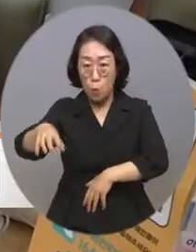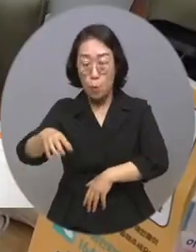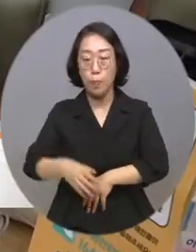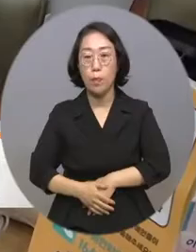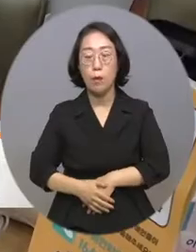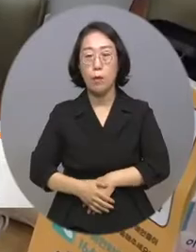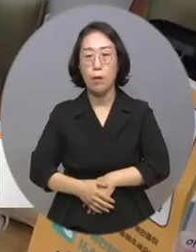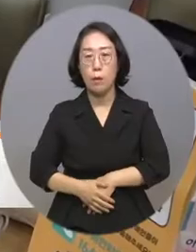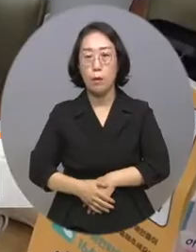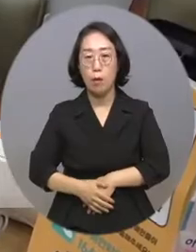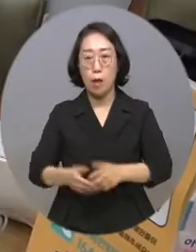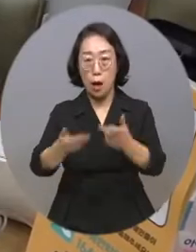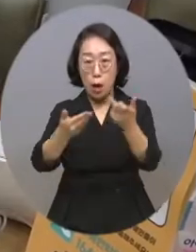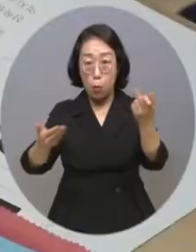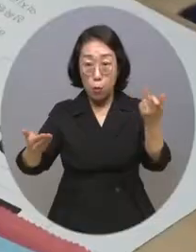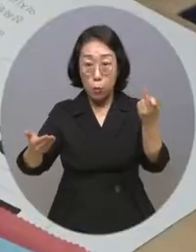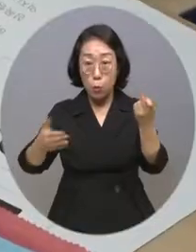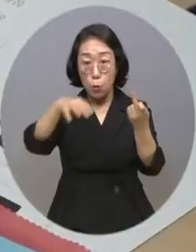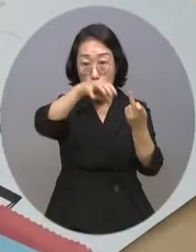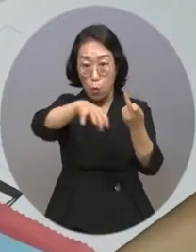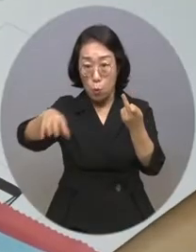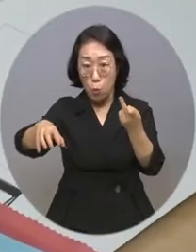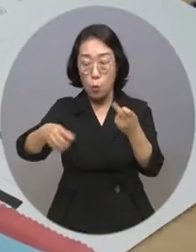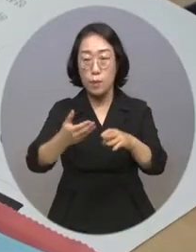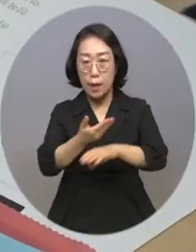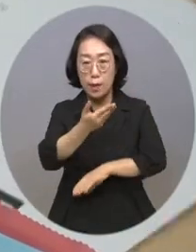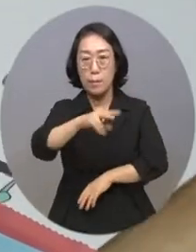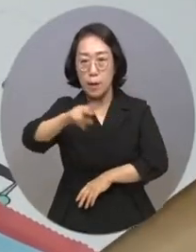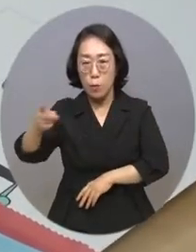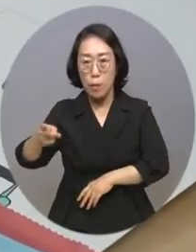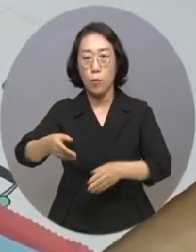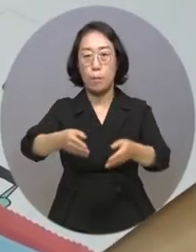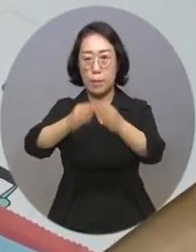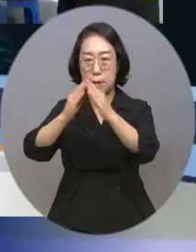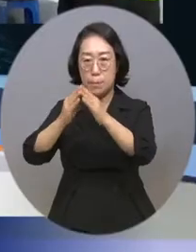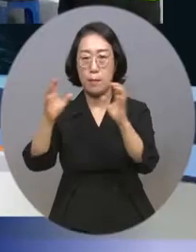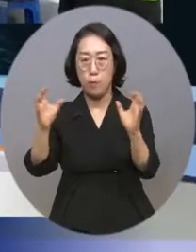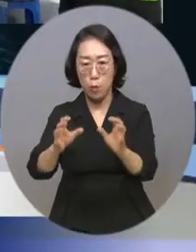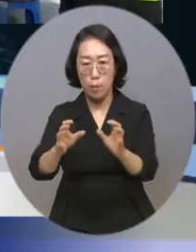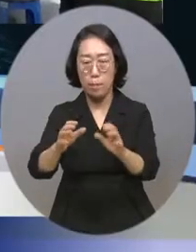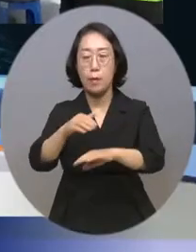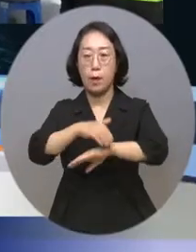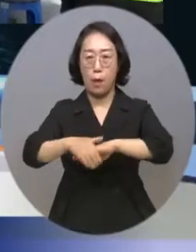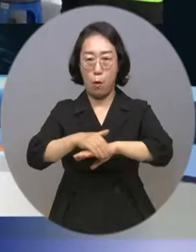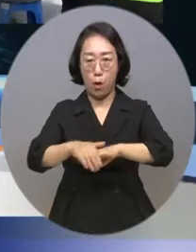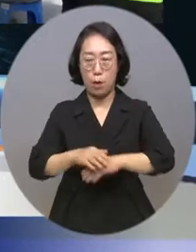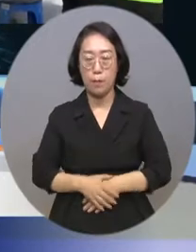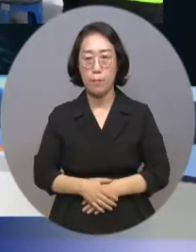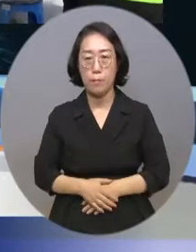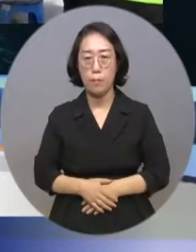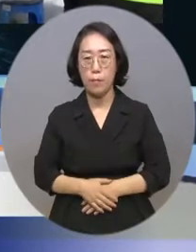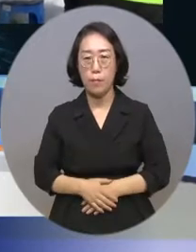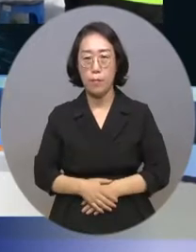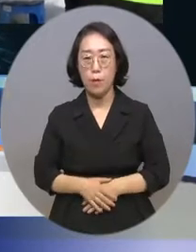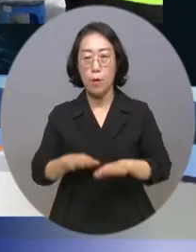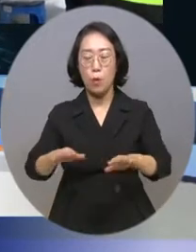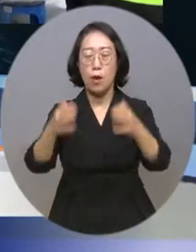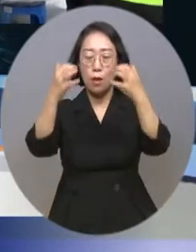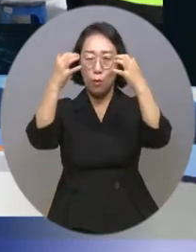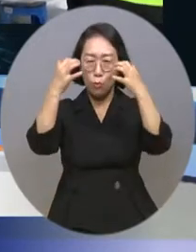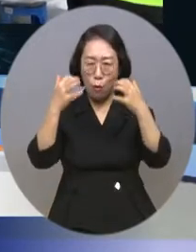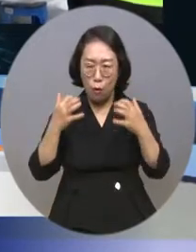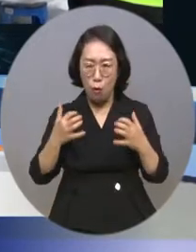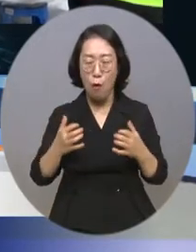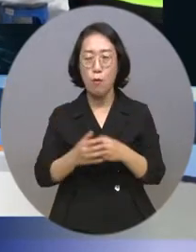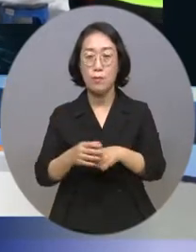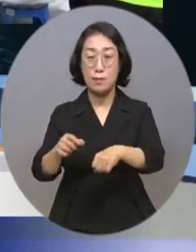태백시를 제외한 도내 나머지 지자체에서도 열릴 예정입니다. 올해 더 일찍 찾아온 무더위를 힘들게